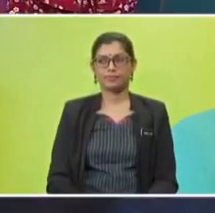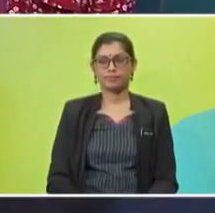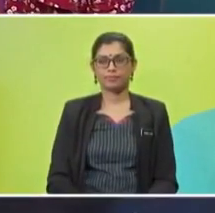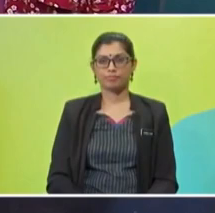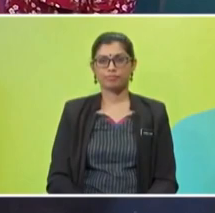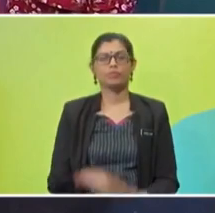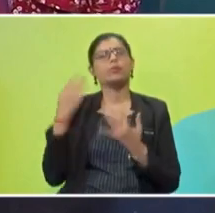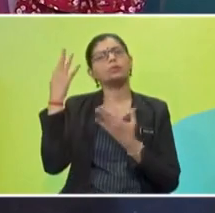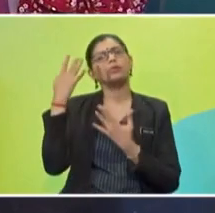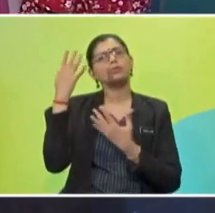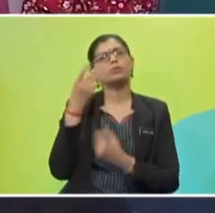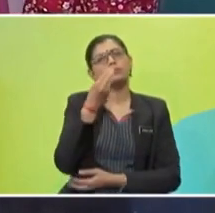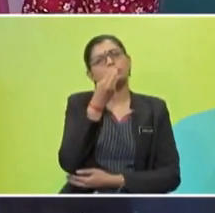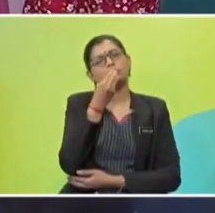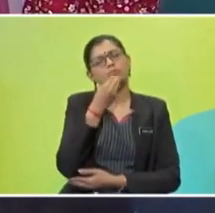Oke